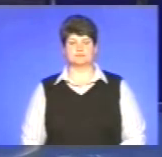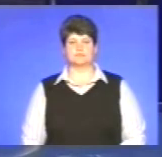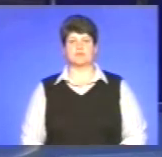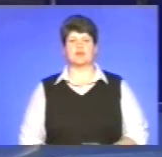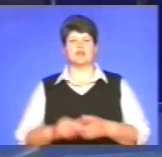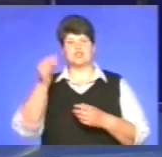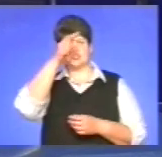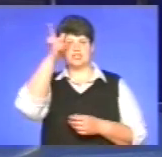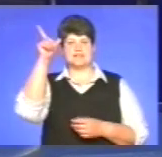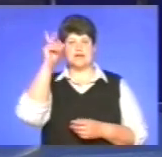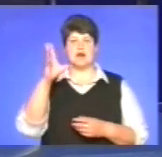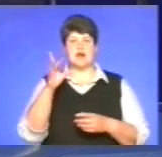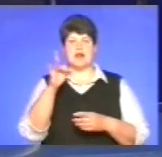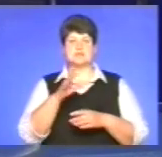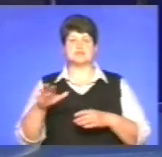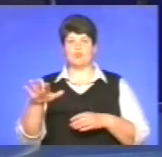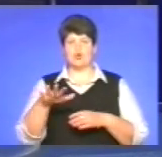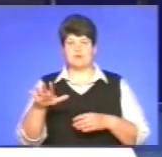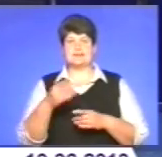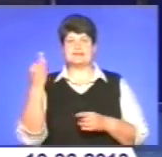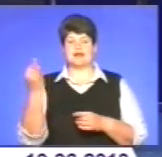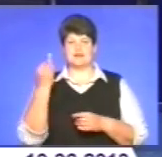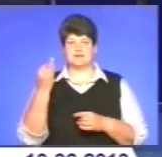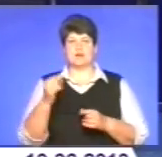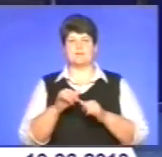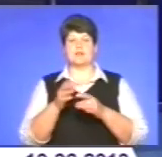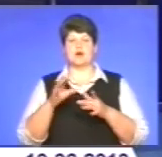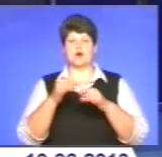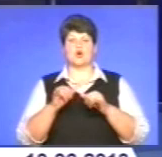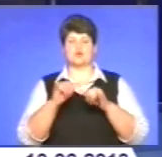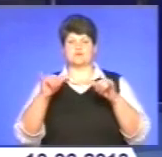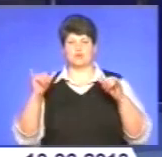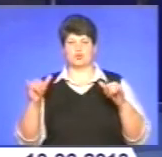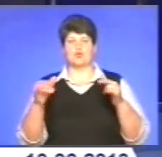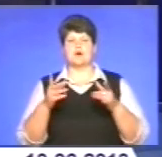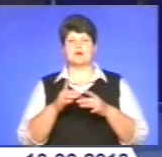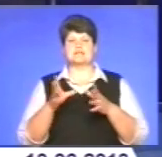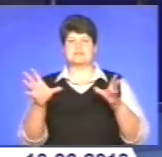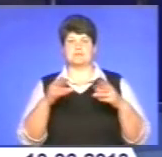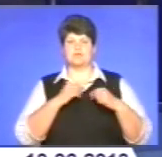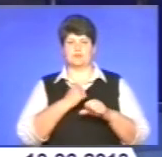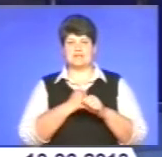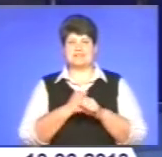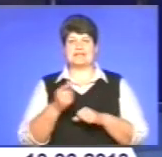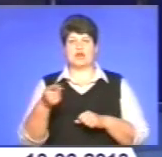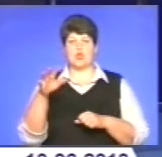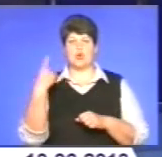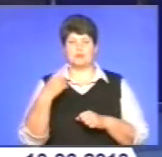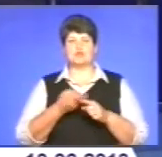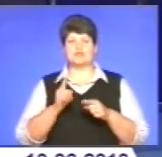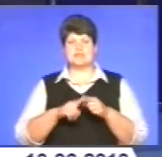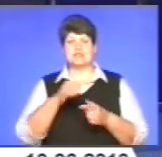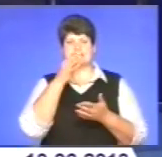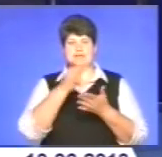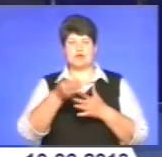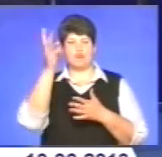Чеська Республіка зацікавлена у розвитку регіонального співробітництва, зокрема з Тернопільщиною. Про це заявив надзвичайний повноважений посол